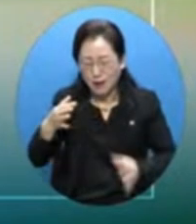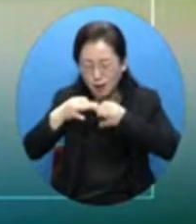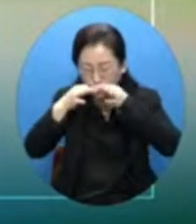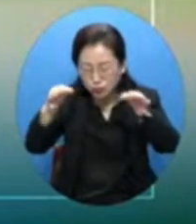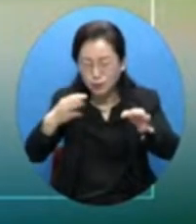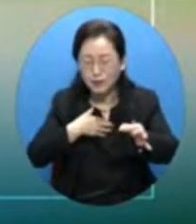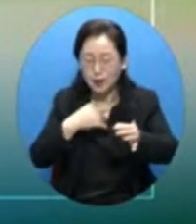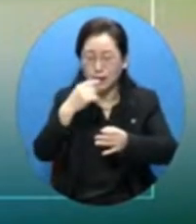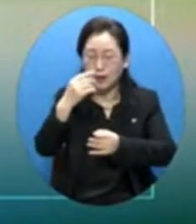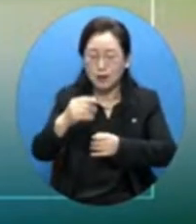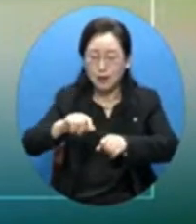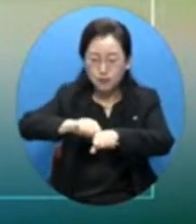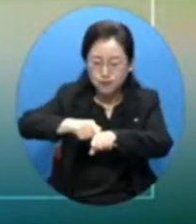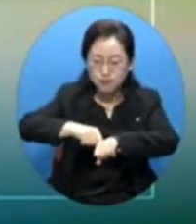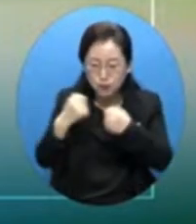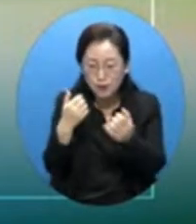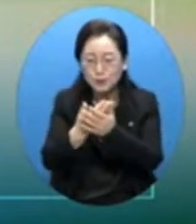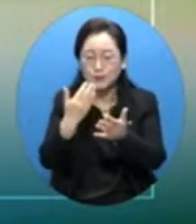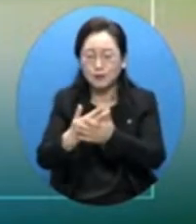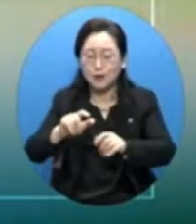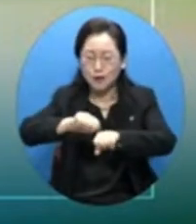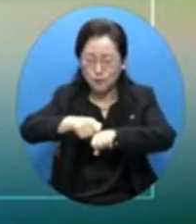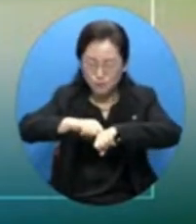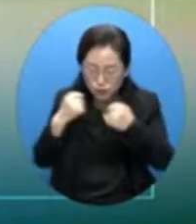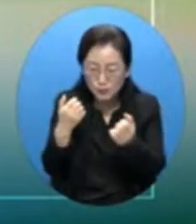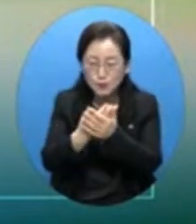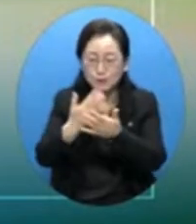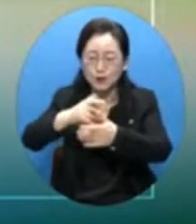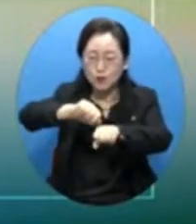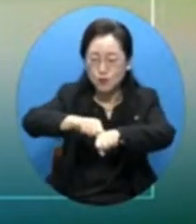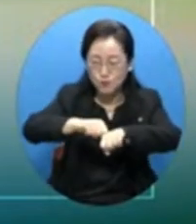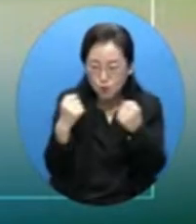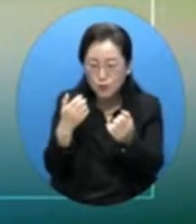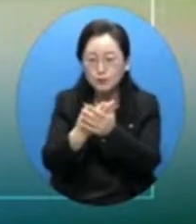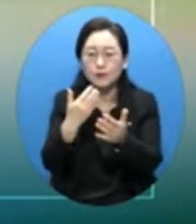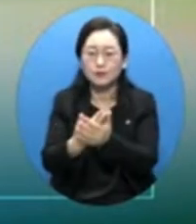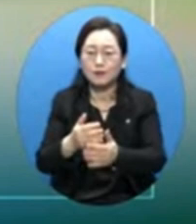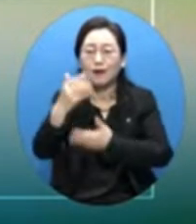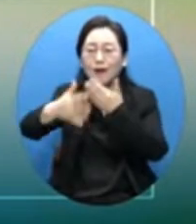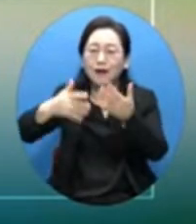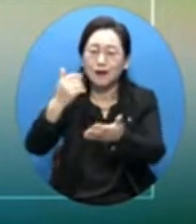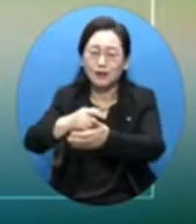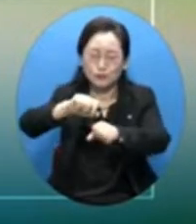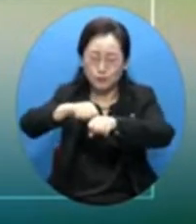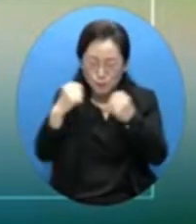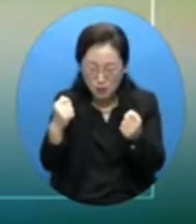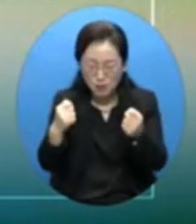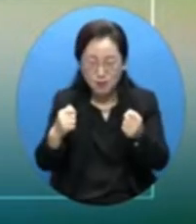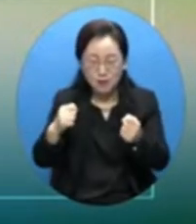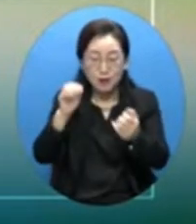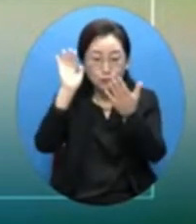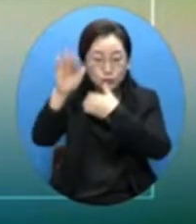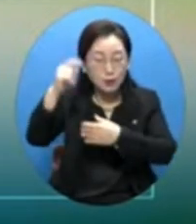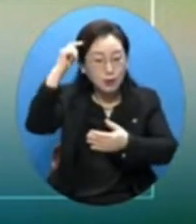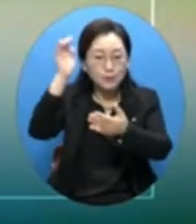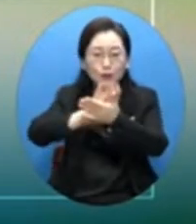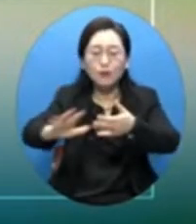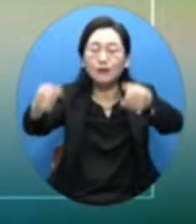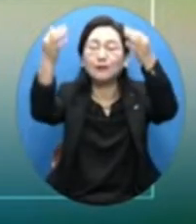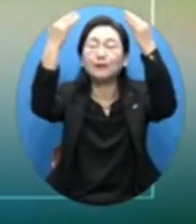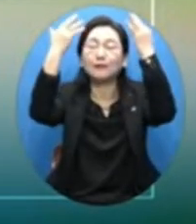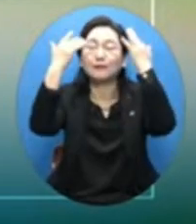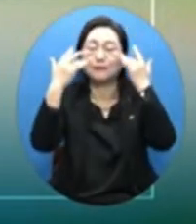나를 굴복시키소서, 나를 굴복시키소서, 나를 굴복시키소서. 하나님께 굴복한 후 평강의 파도가 나를